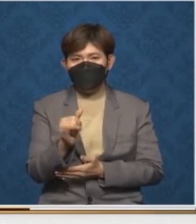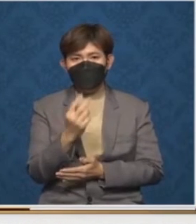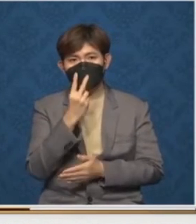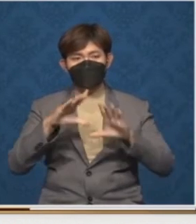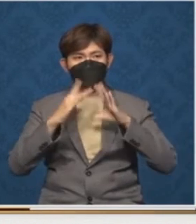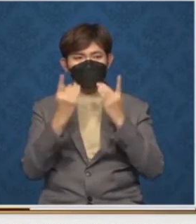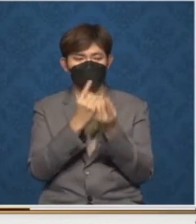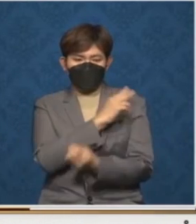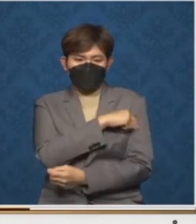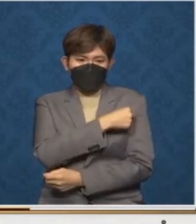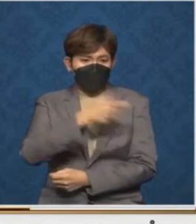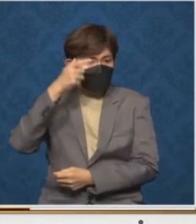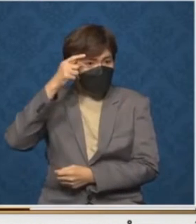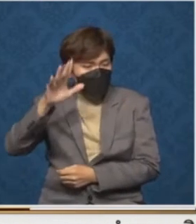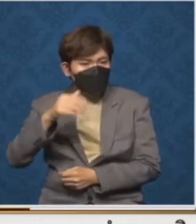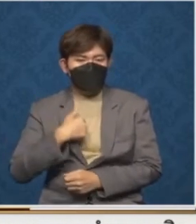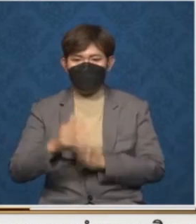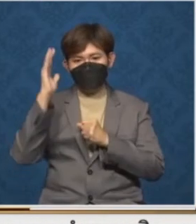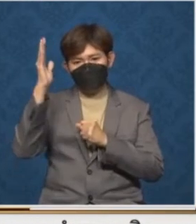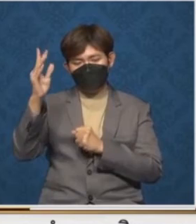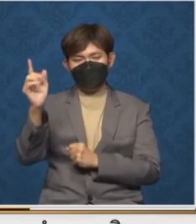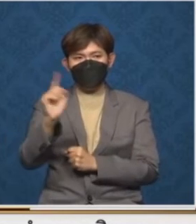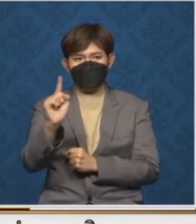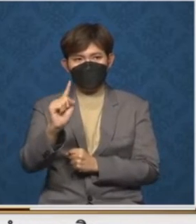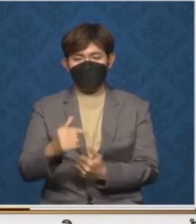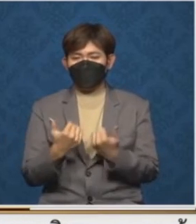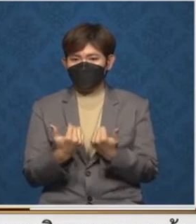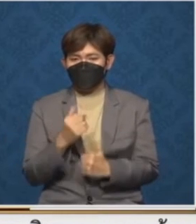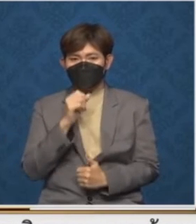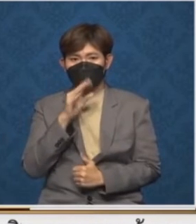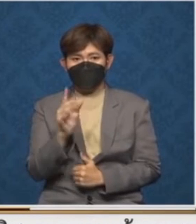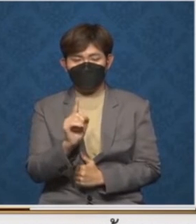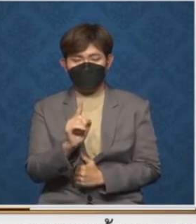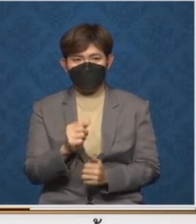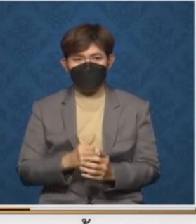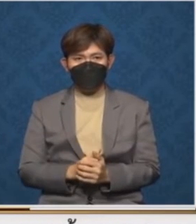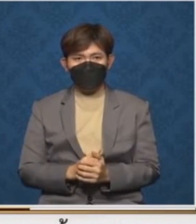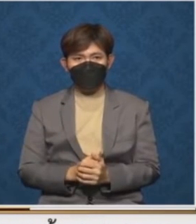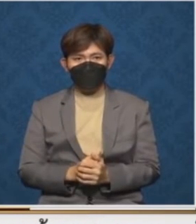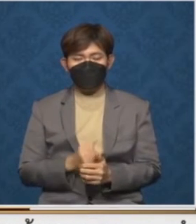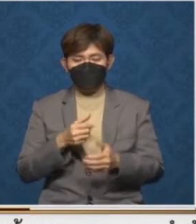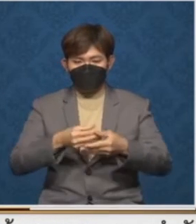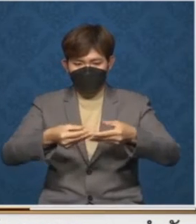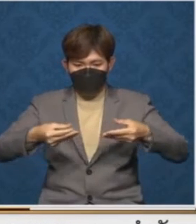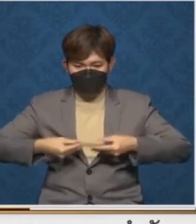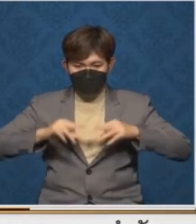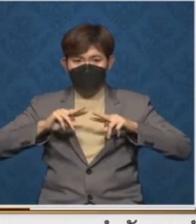องคการเพศสัจกรมบอกโ้ยเครื่องผมแยงจมูกแล้วตรวจผลได้ 90% ฮะแต่ปรากฏว่าที่ปากิสธานเข้า